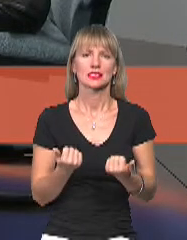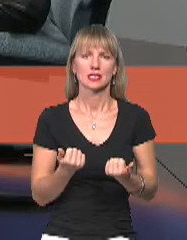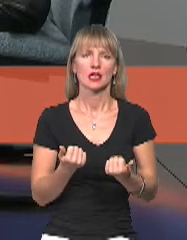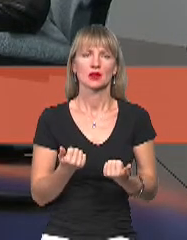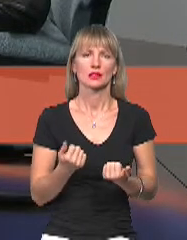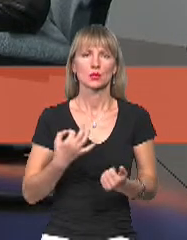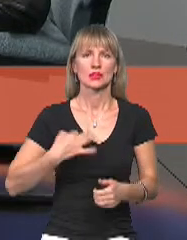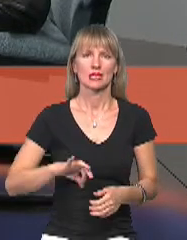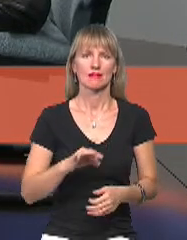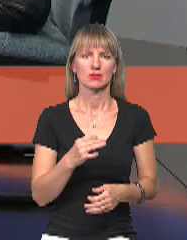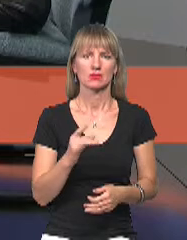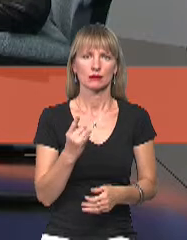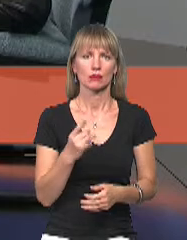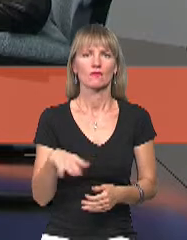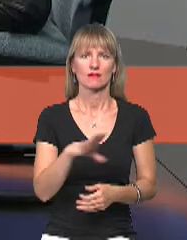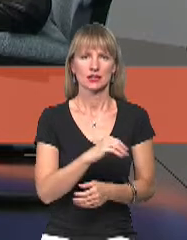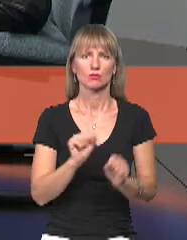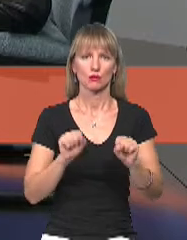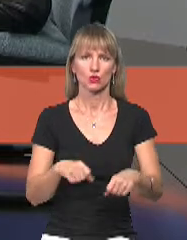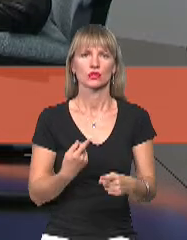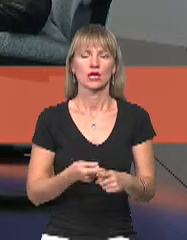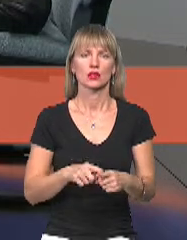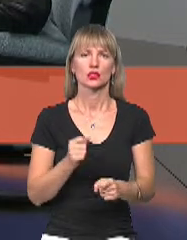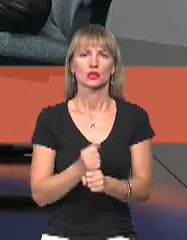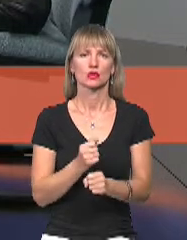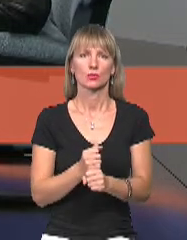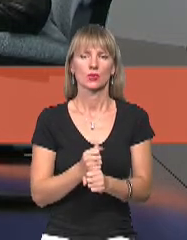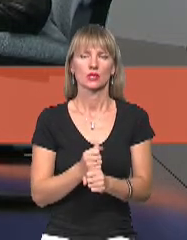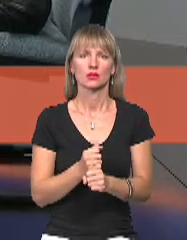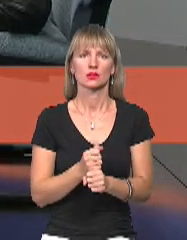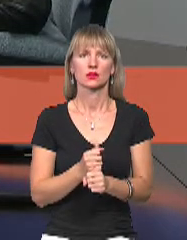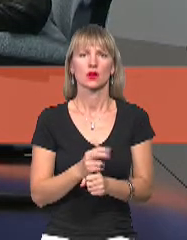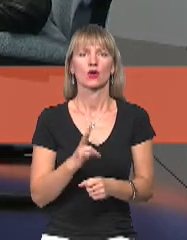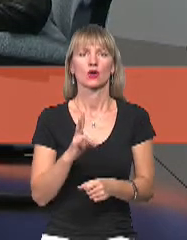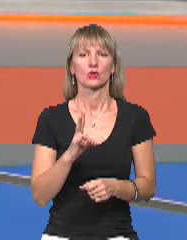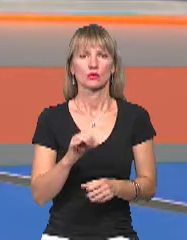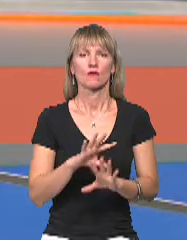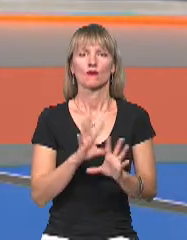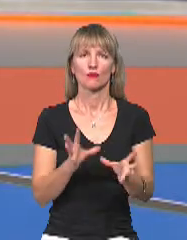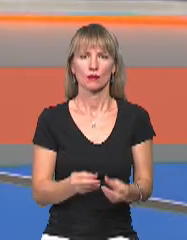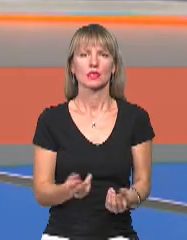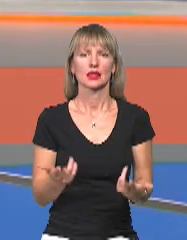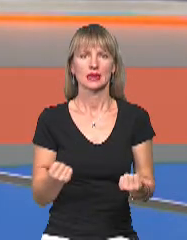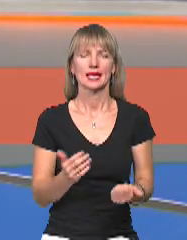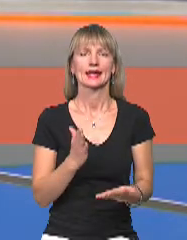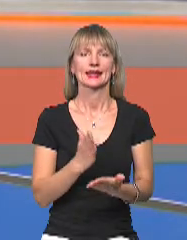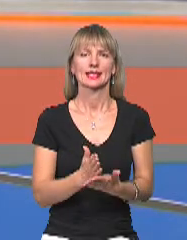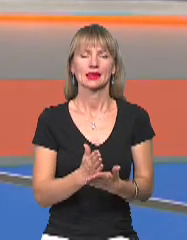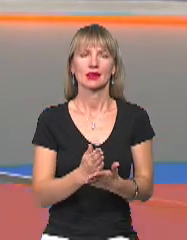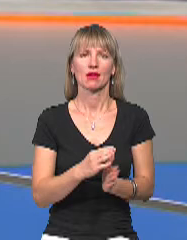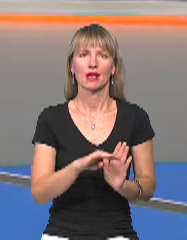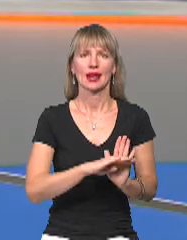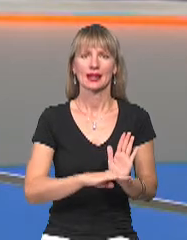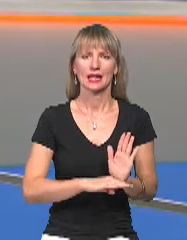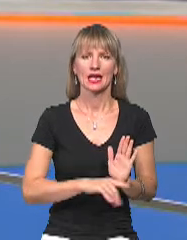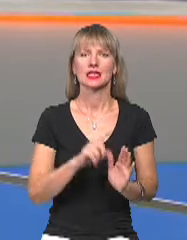дитину, чи всі вони можуть це зробити? Ну, в принципі, взагалі-то так, але є певні критерії, з якими